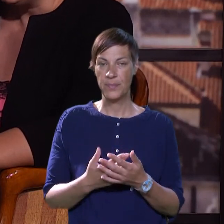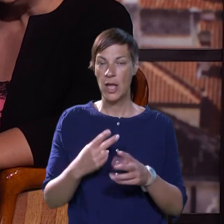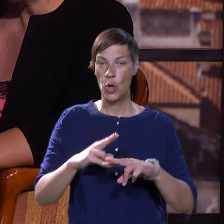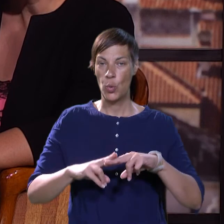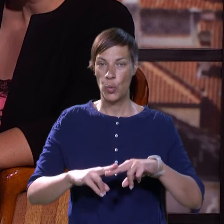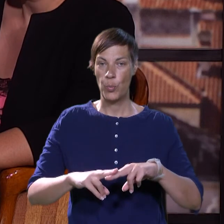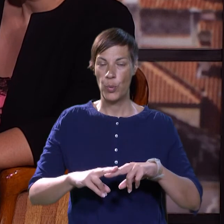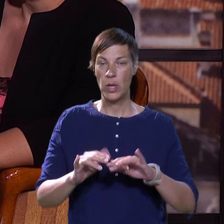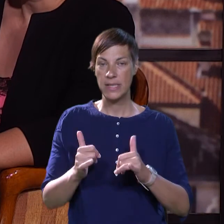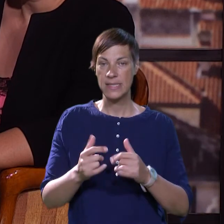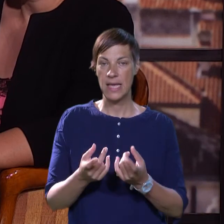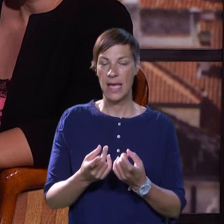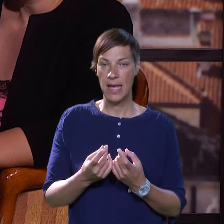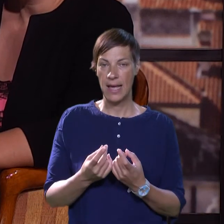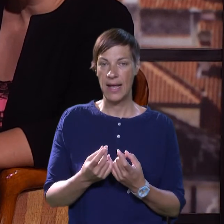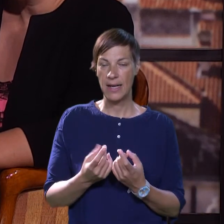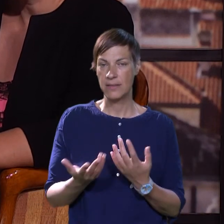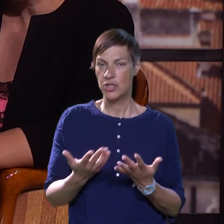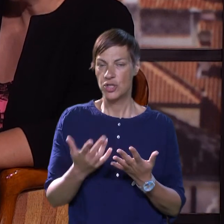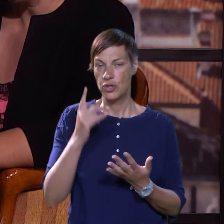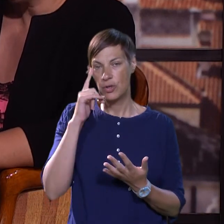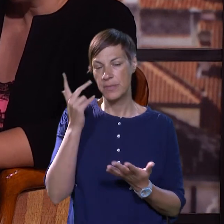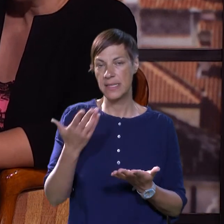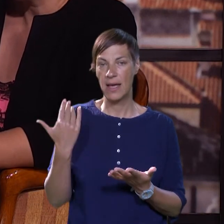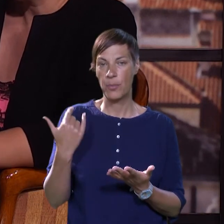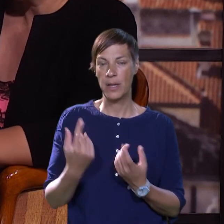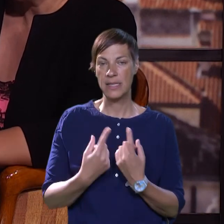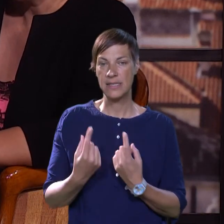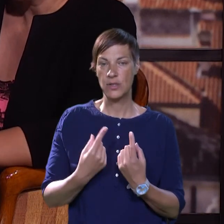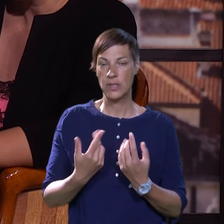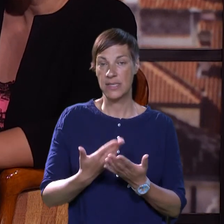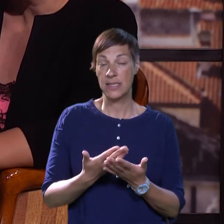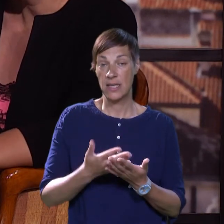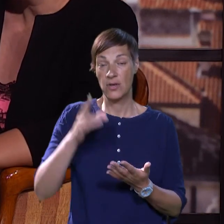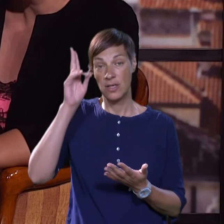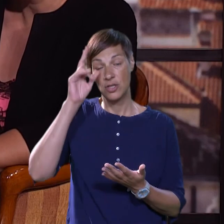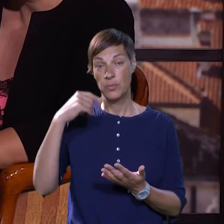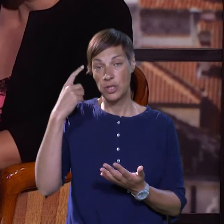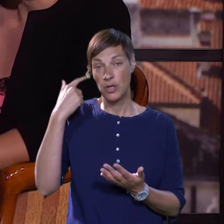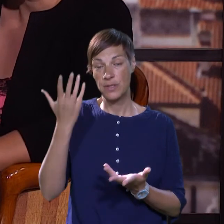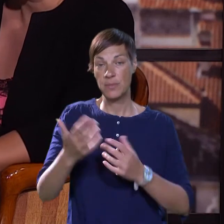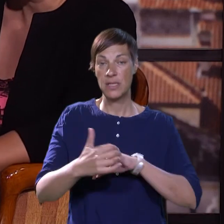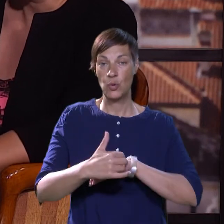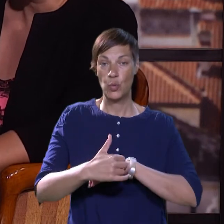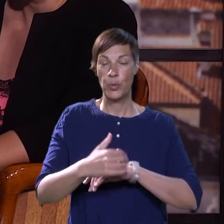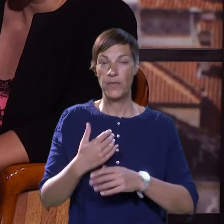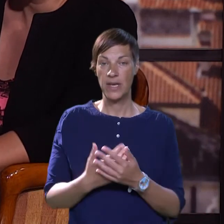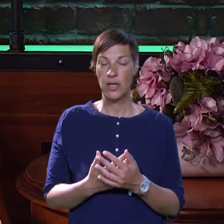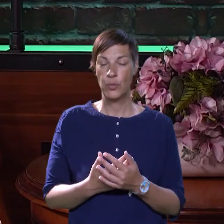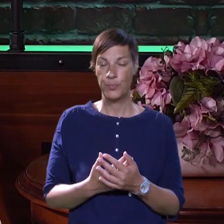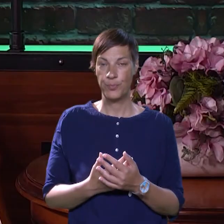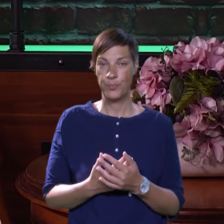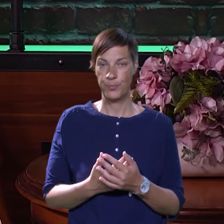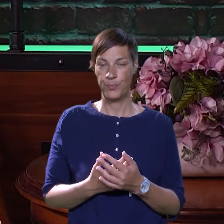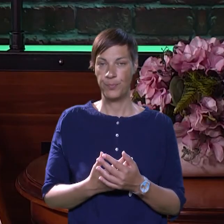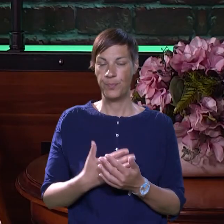U bolnici. Jest, ali super. Što mislite, kako bi bilo u situaciji da se tako nešto možda osmisli ovdje u Općoj bolnici Dubrovnik? Pa